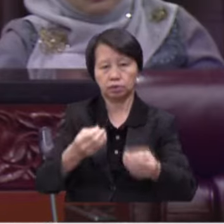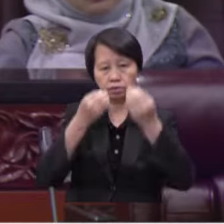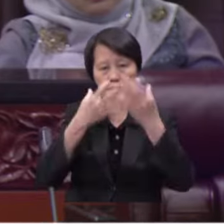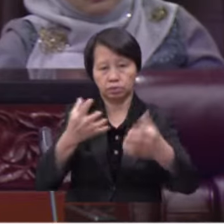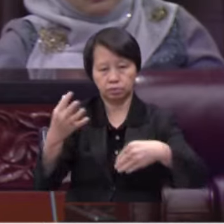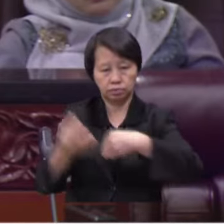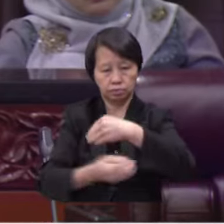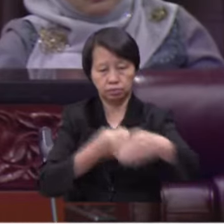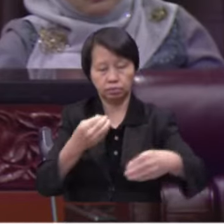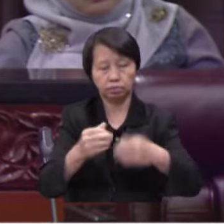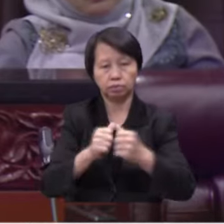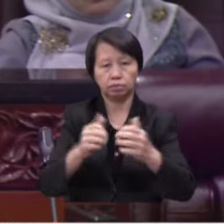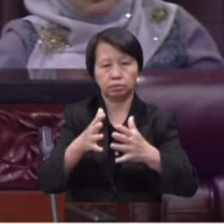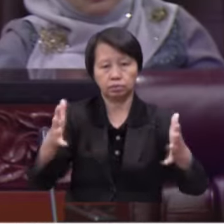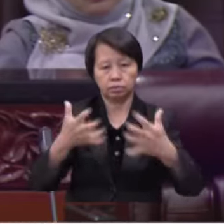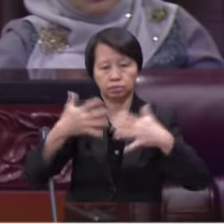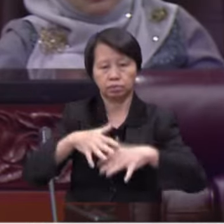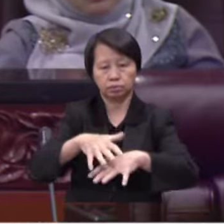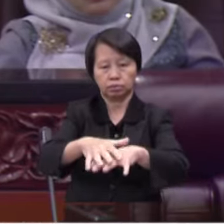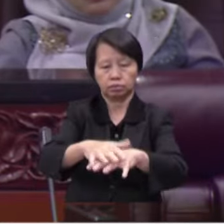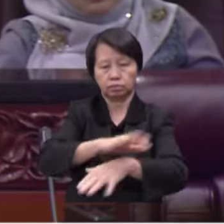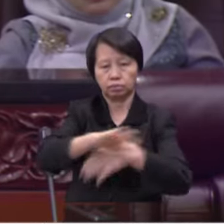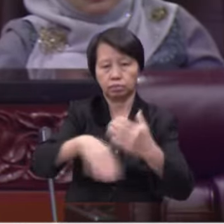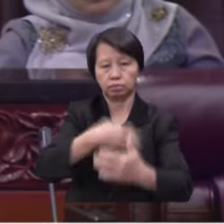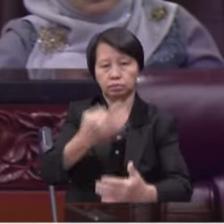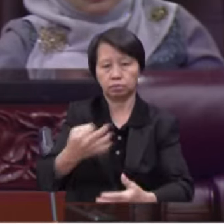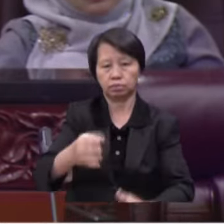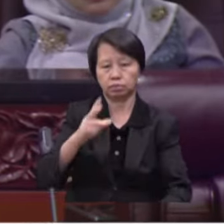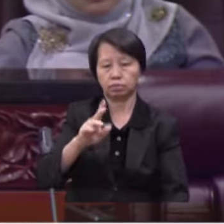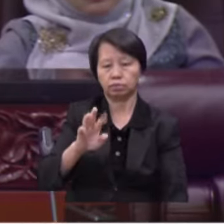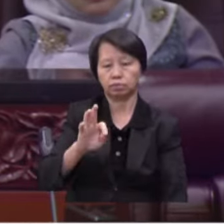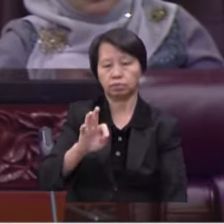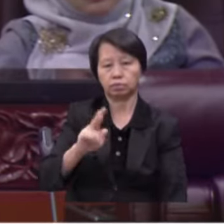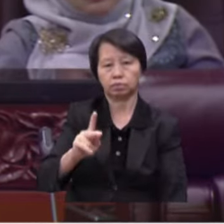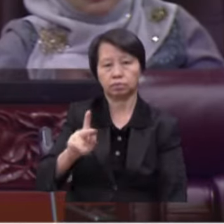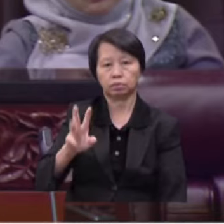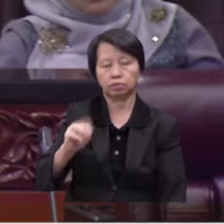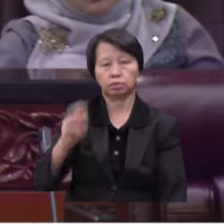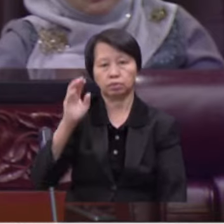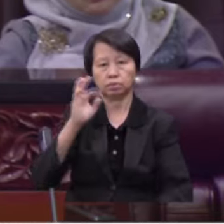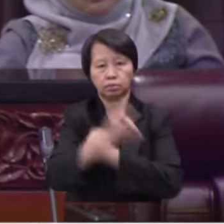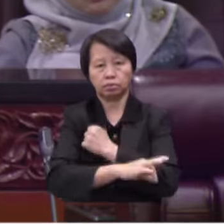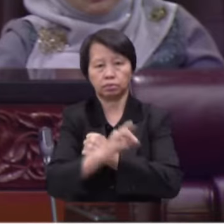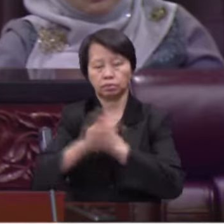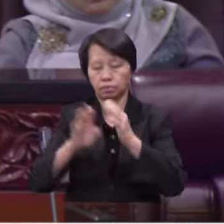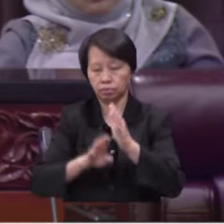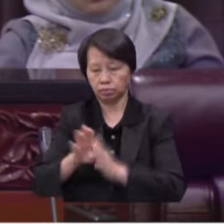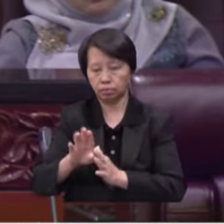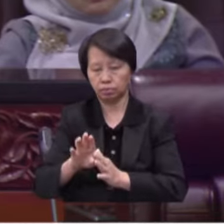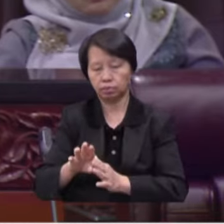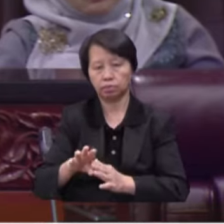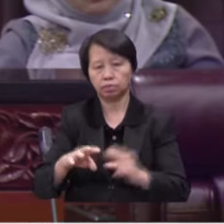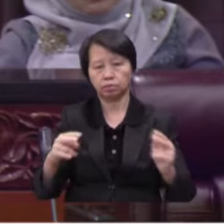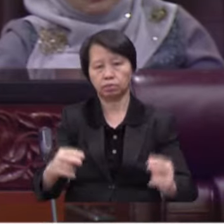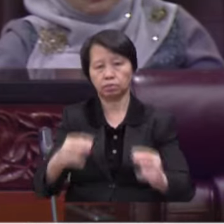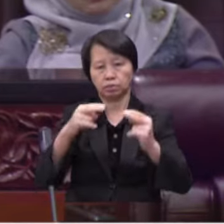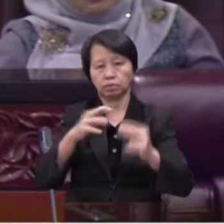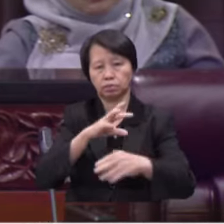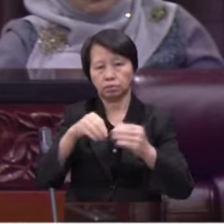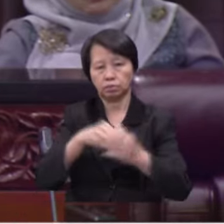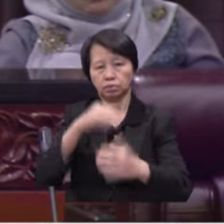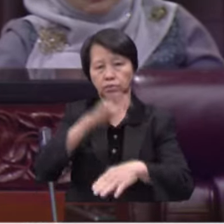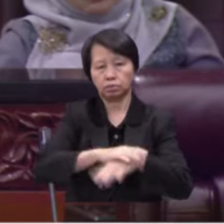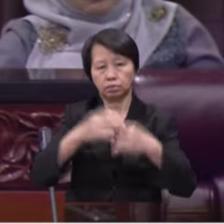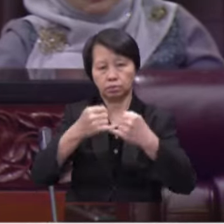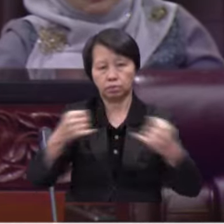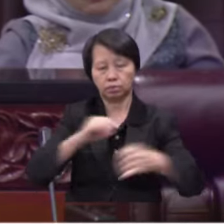exchange dan perluasan integrasi ke semua fasilitis GGM Di Negeri 9 dan pembangunan bisul klinik termasuk komponen online